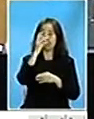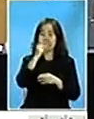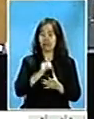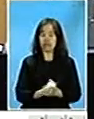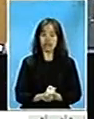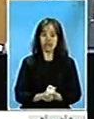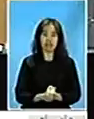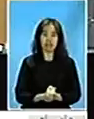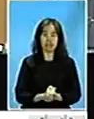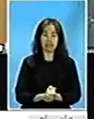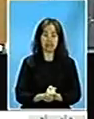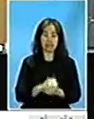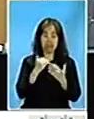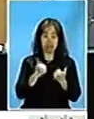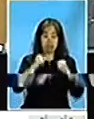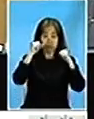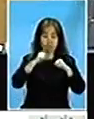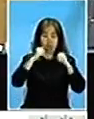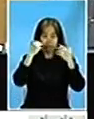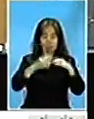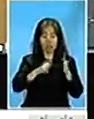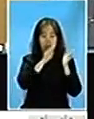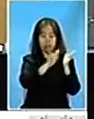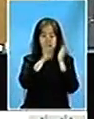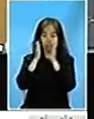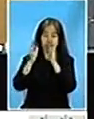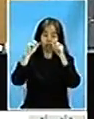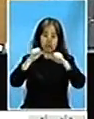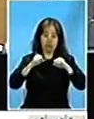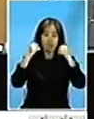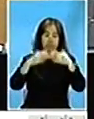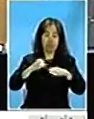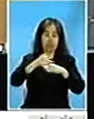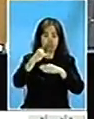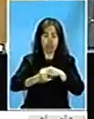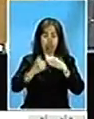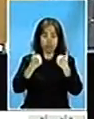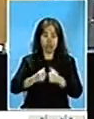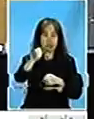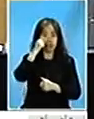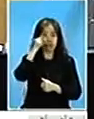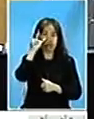คืออย่างเงี้ยเราตกลงทั้ง2ฝ่ายแล้วบอกว่าเราจะจบภายใน3วัน ครับ